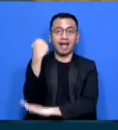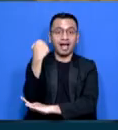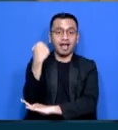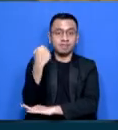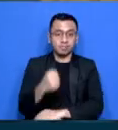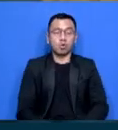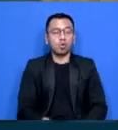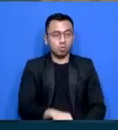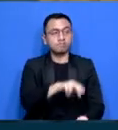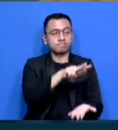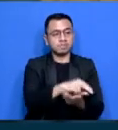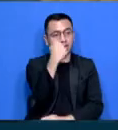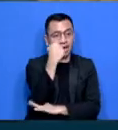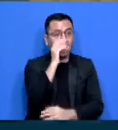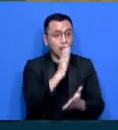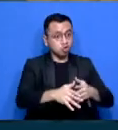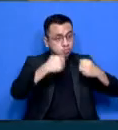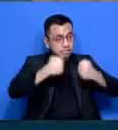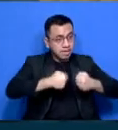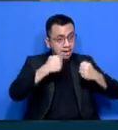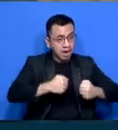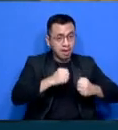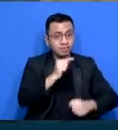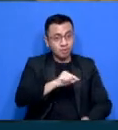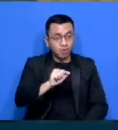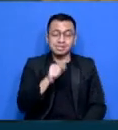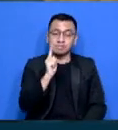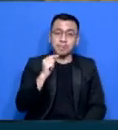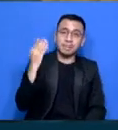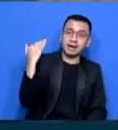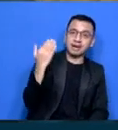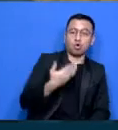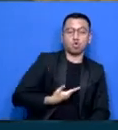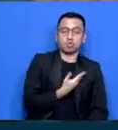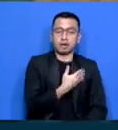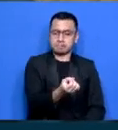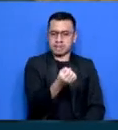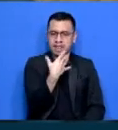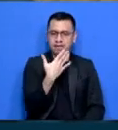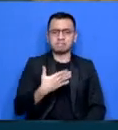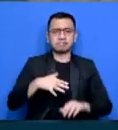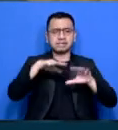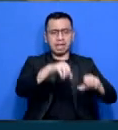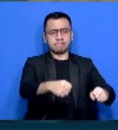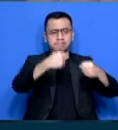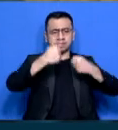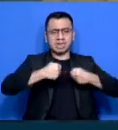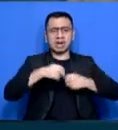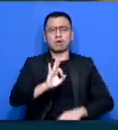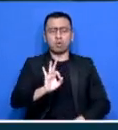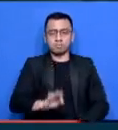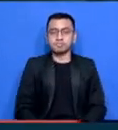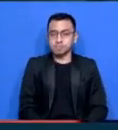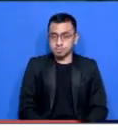ditahan ya ini sekaligus mengonfirmasi informasi sebelumnya yang disampaikan oleh korban kemudian ini dari hasil pemeriksaan dan juga pengakuan